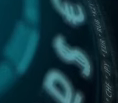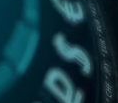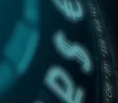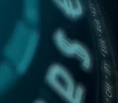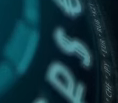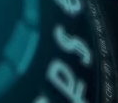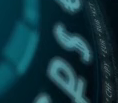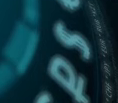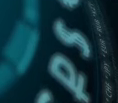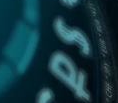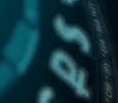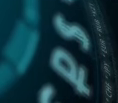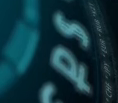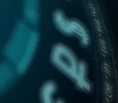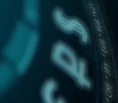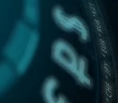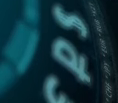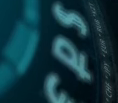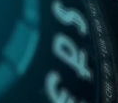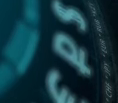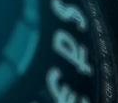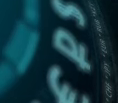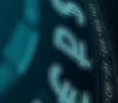Евро 426 тенге 5 тиен.